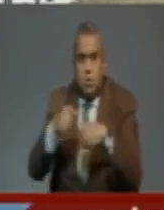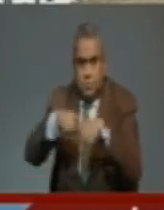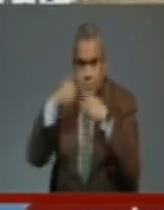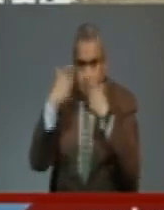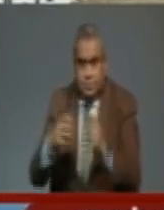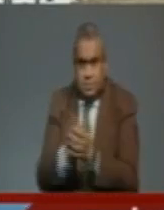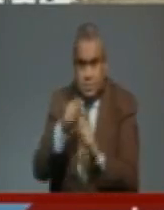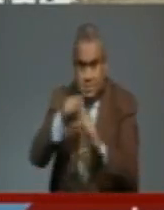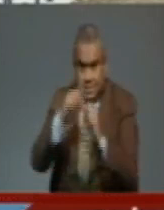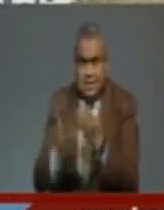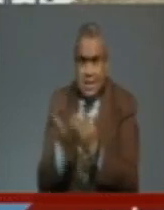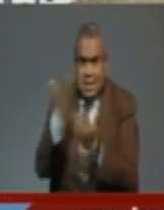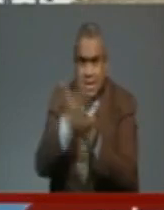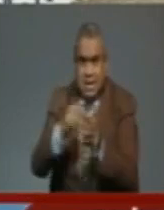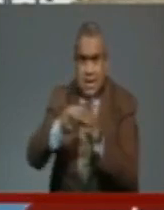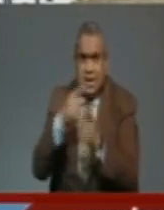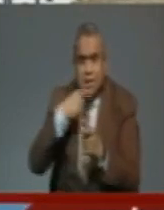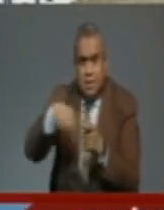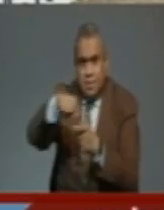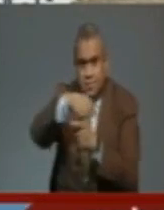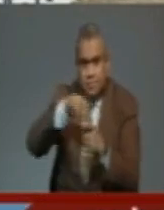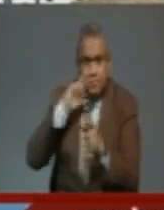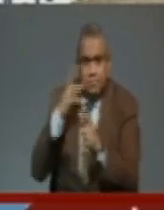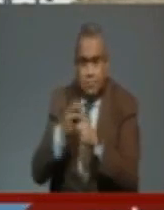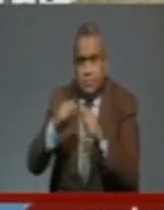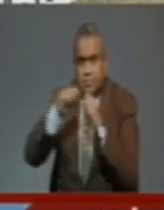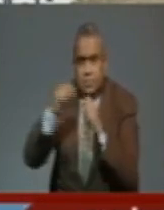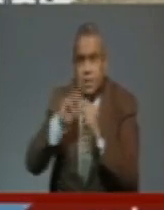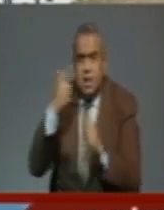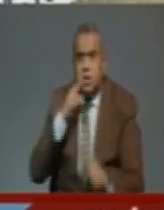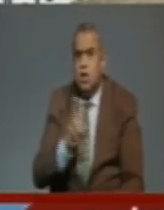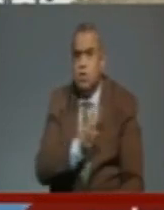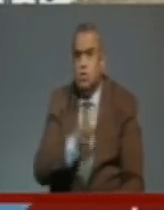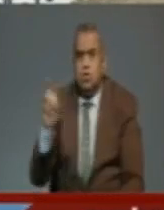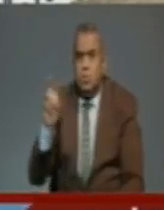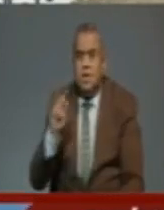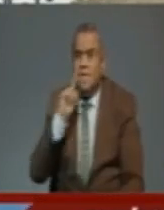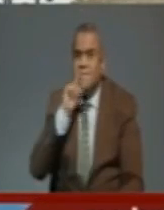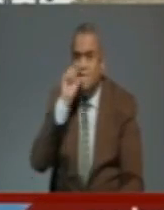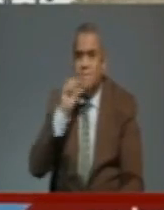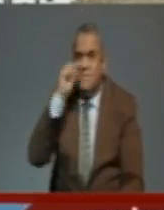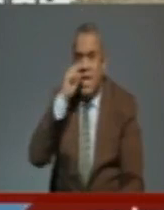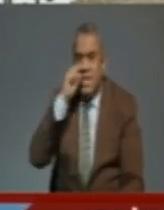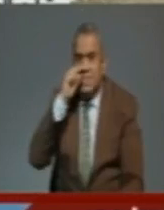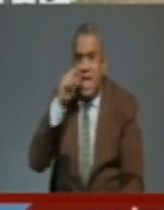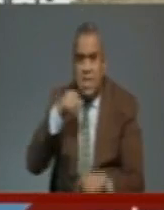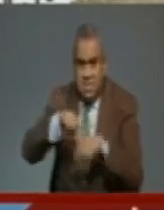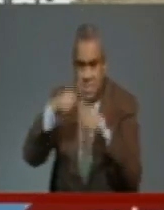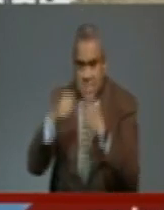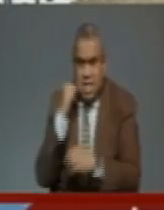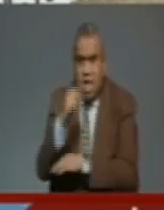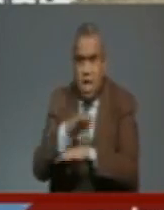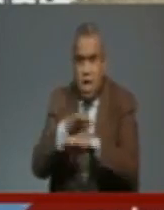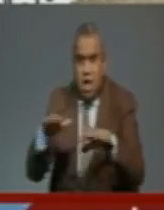دي تقريبا هنشوفها دلوقتي مساحتها فوق ال 700 فدان. اصبح ما كانش فيه اصلا